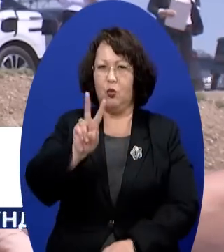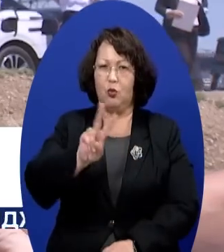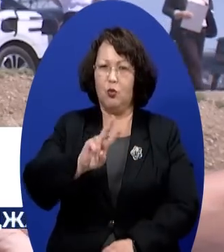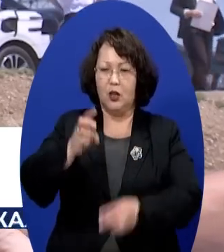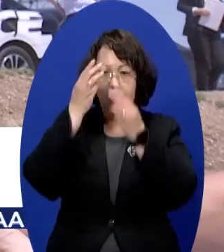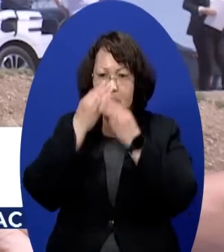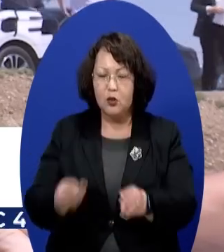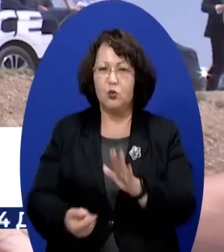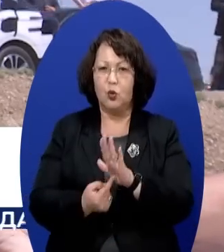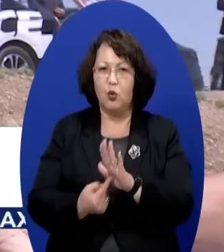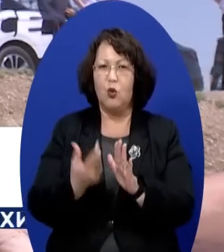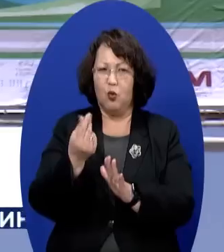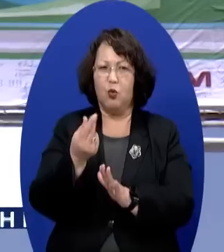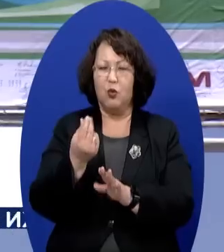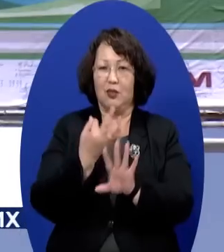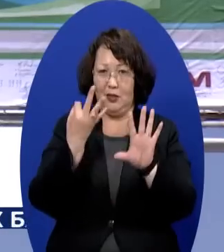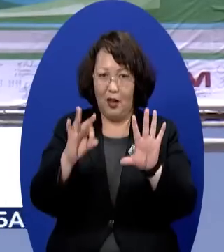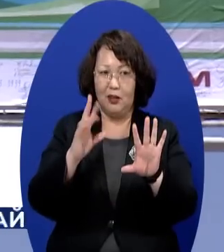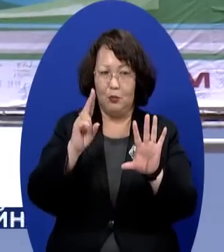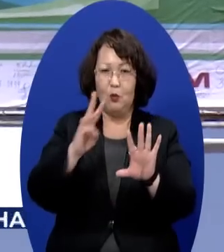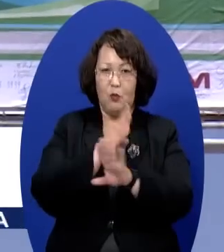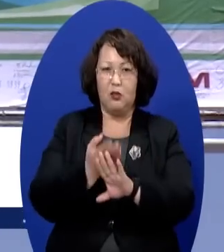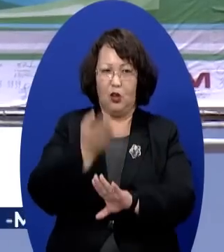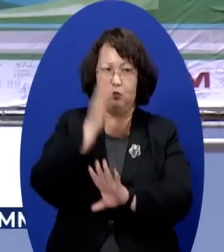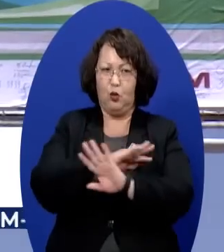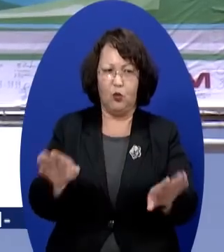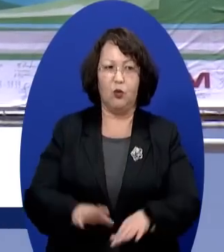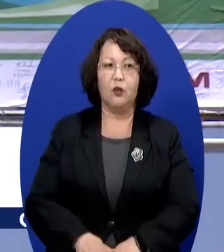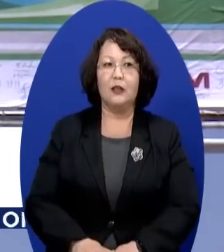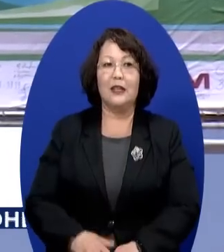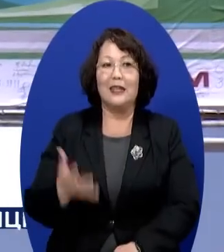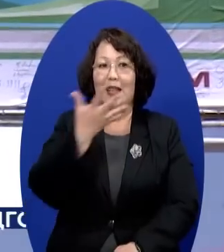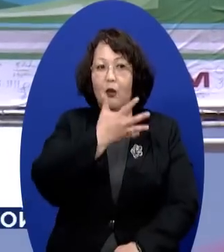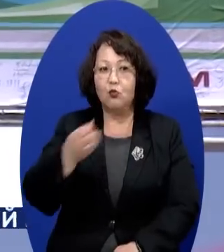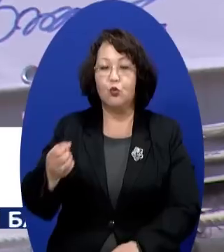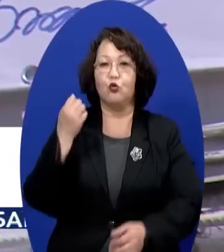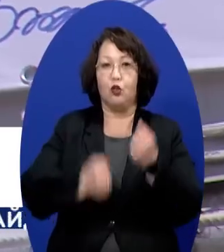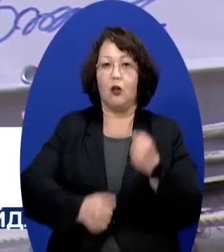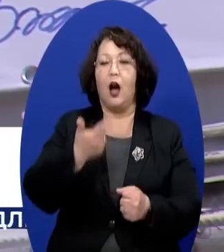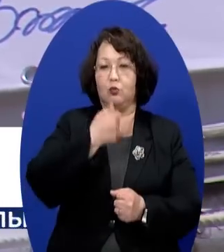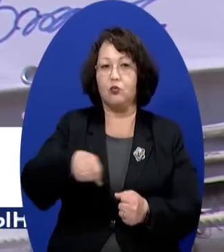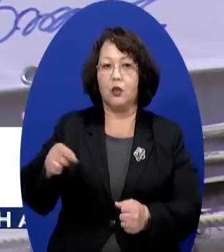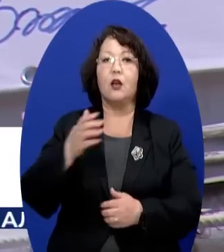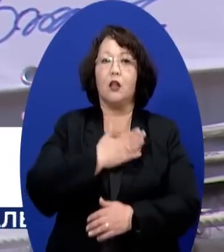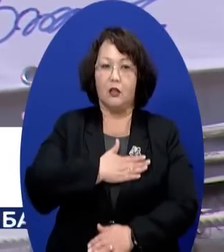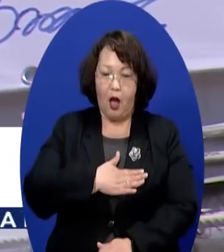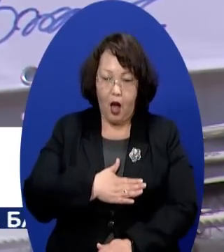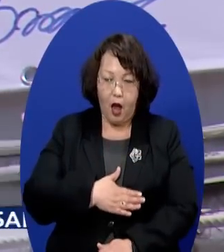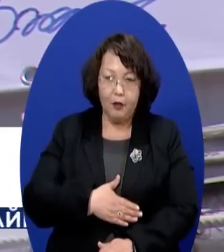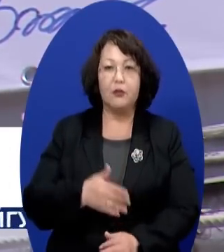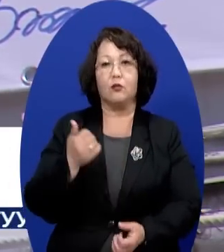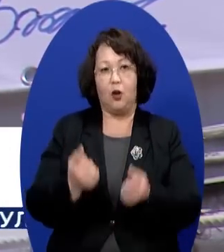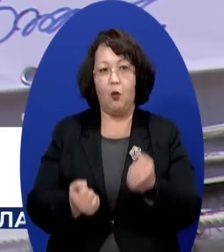ухааны үндэслэлтэй юм а гэдгийг хүлээвшэрх ёстой. Энэ самбар дээр 500 жолооч гарын үсгээ зурж, аажуу явбал аяндаа хөрөндөө